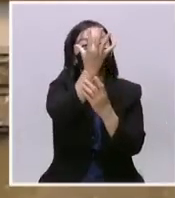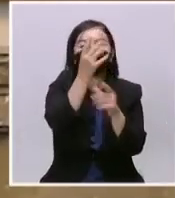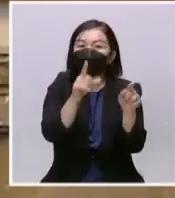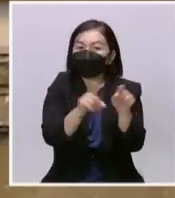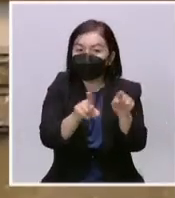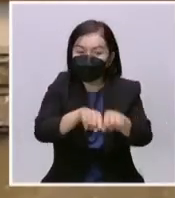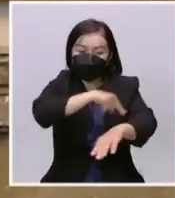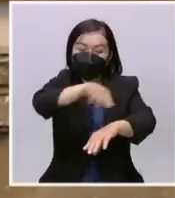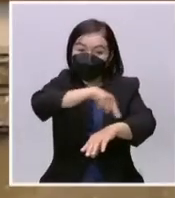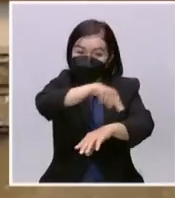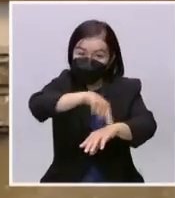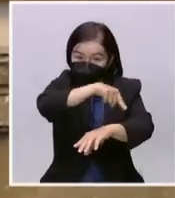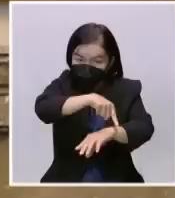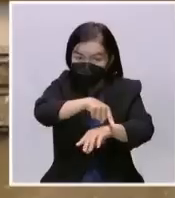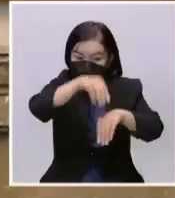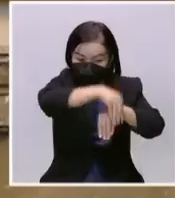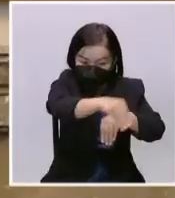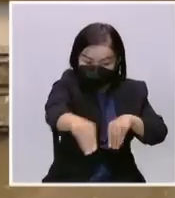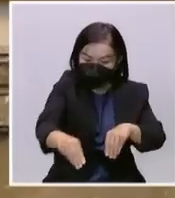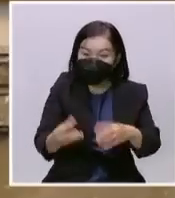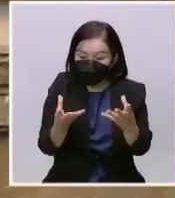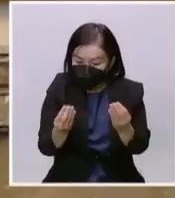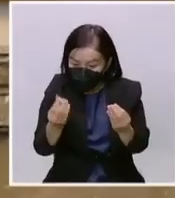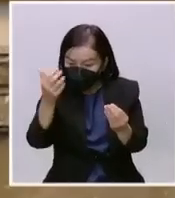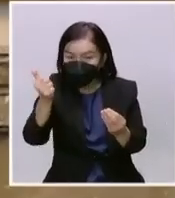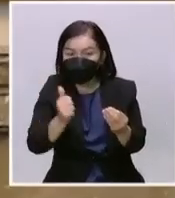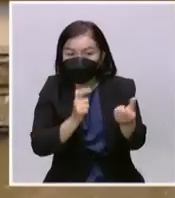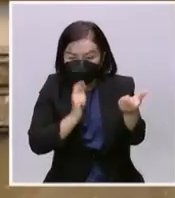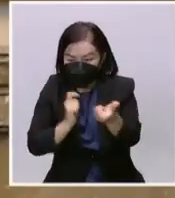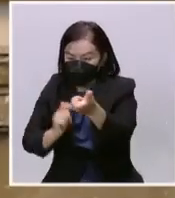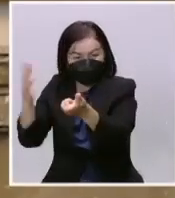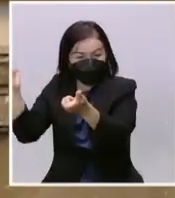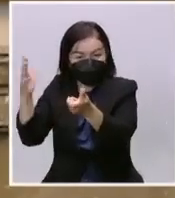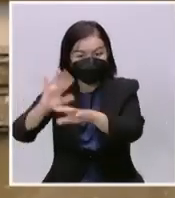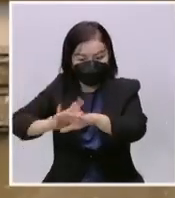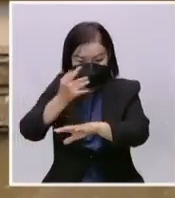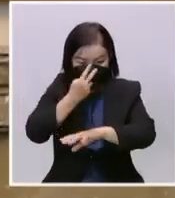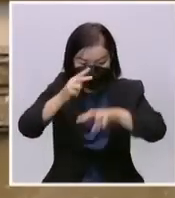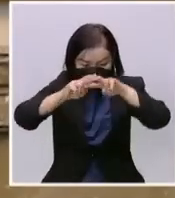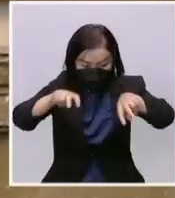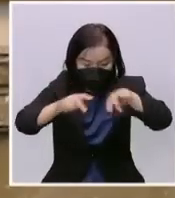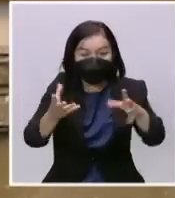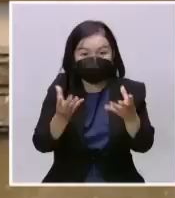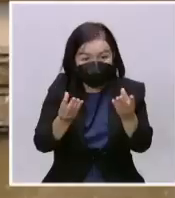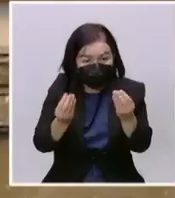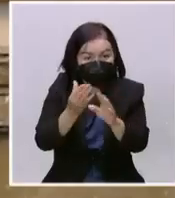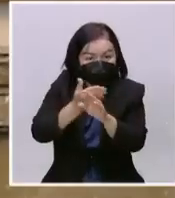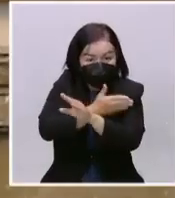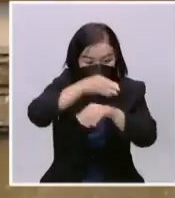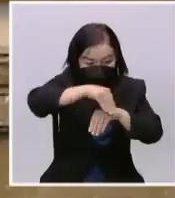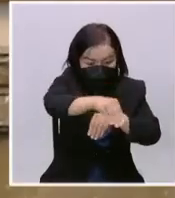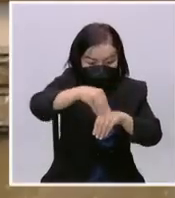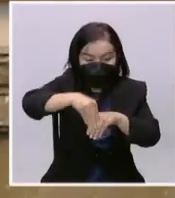รที่ในพื้นที่ที่ปลอดภัยนะครับไม่มียาตกค้างเราต้องวิเคราะห์ที่ดินนะครับไ